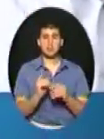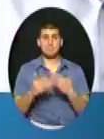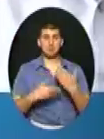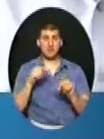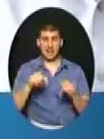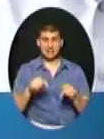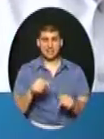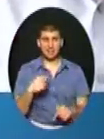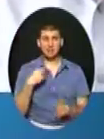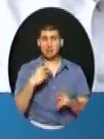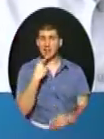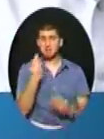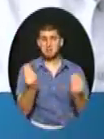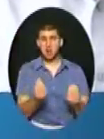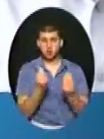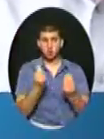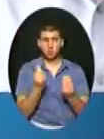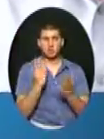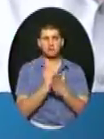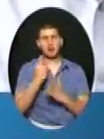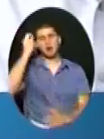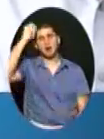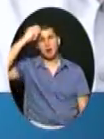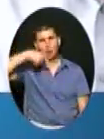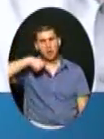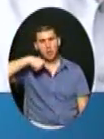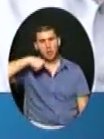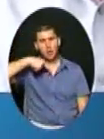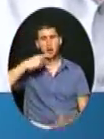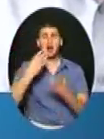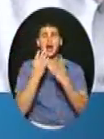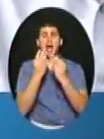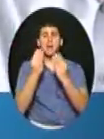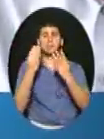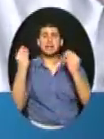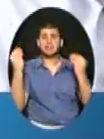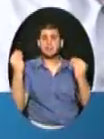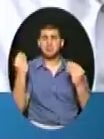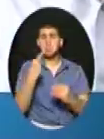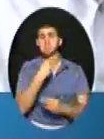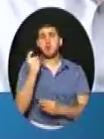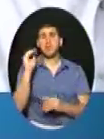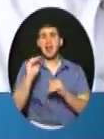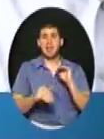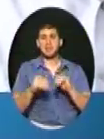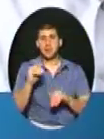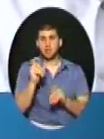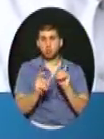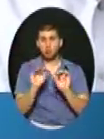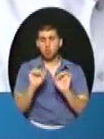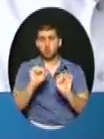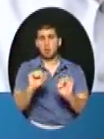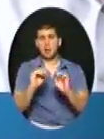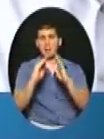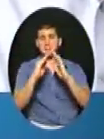להשתמש בביטוי משנות ה-90 נפל האסימון לרבים רבים למאות אלפים כפי שאנחנו רואים של תומכי